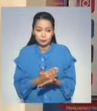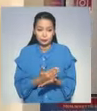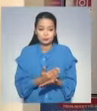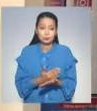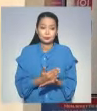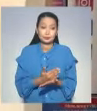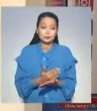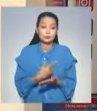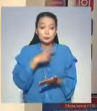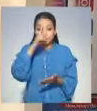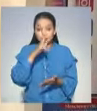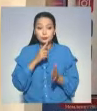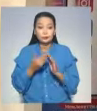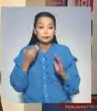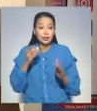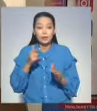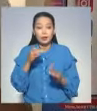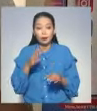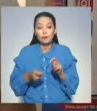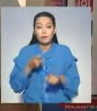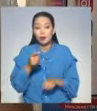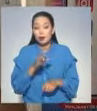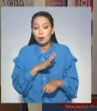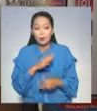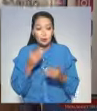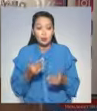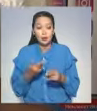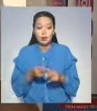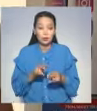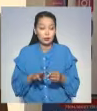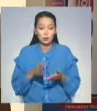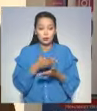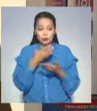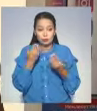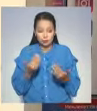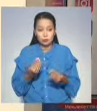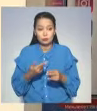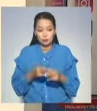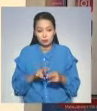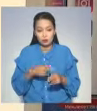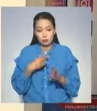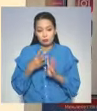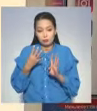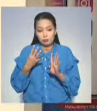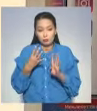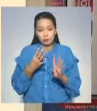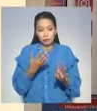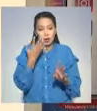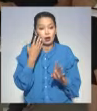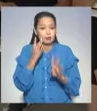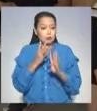ЕГОВ, думал. Мен бір ай бұрын ЕГОВ арқылы өтініш қалдырдым, бірақ бүгінге тап келіп тұр. Мен кезекті түнгі бірде алдым, әлі тұрмын. Кезегін келетін